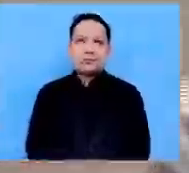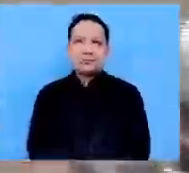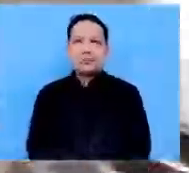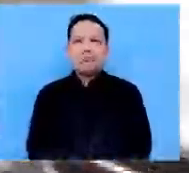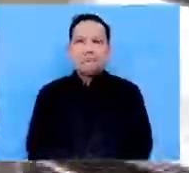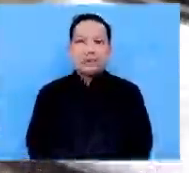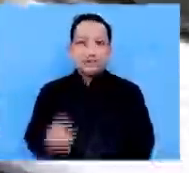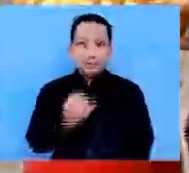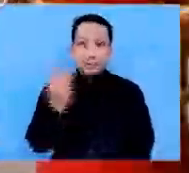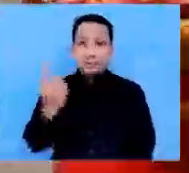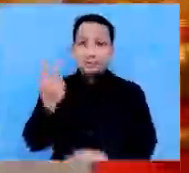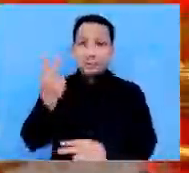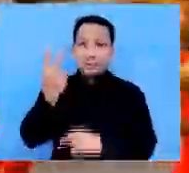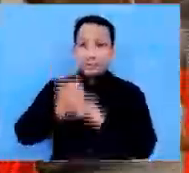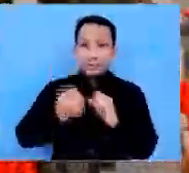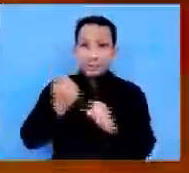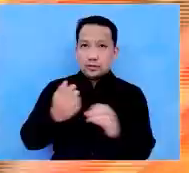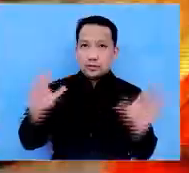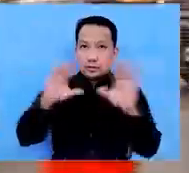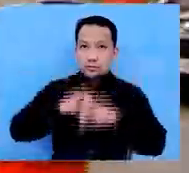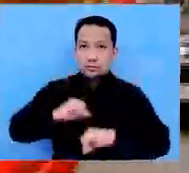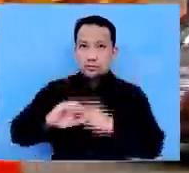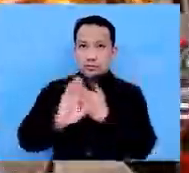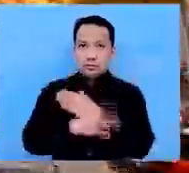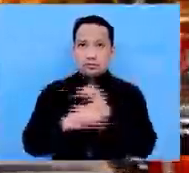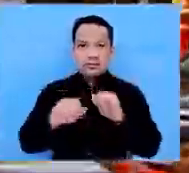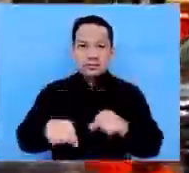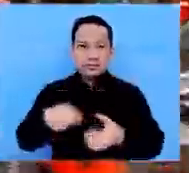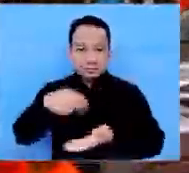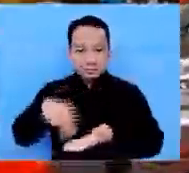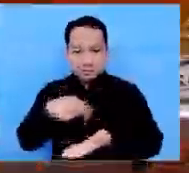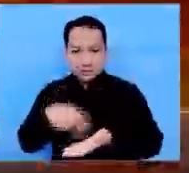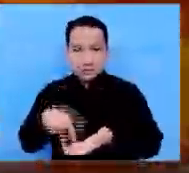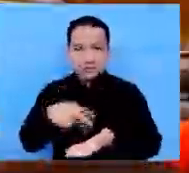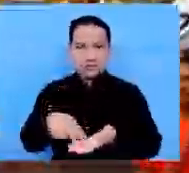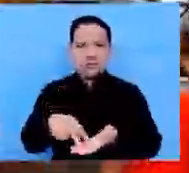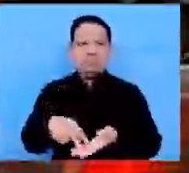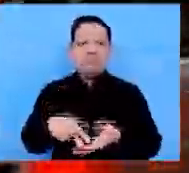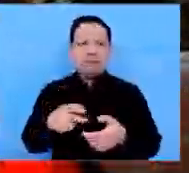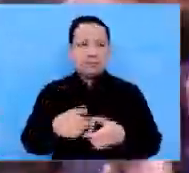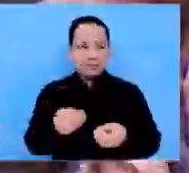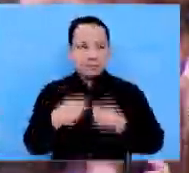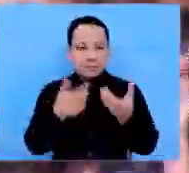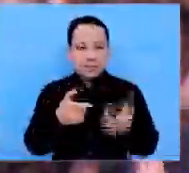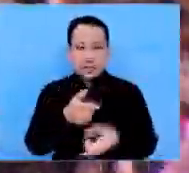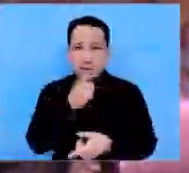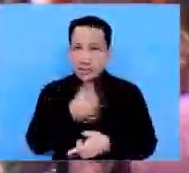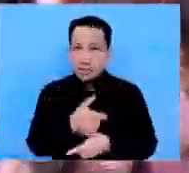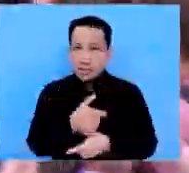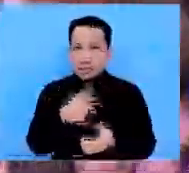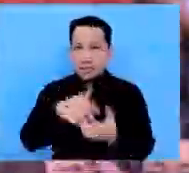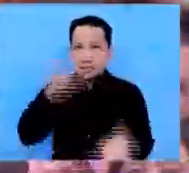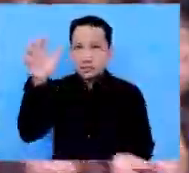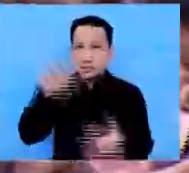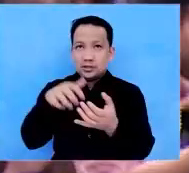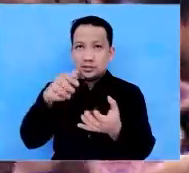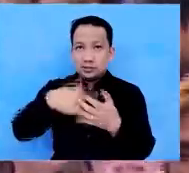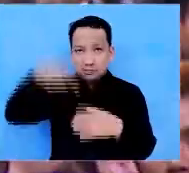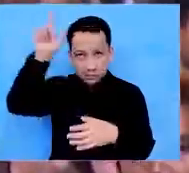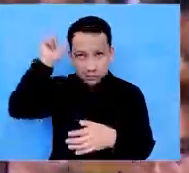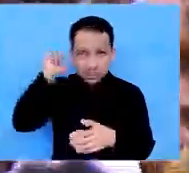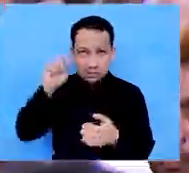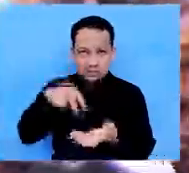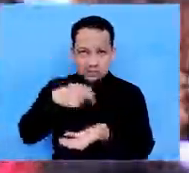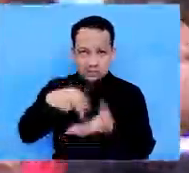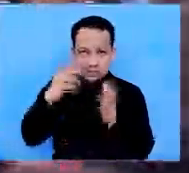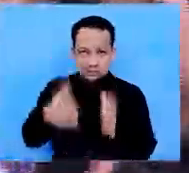Makalipas ang 2 taon, nagbalik sa pag-indak at paghatid ng swerte ang mga dragon at lion dancers sa pagdiriwang ng